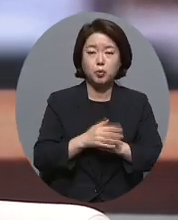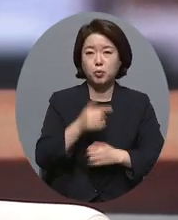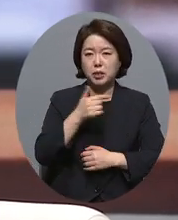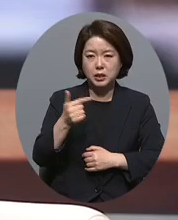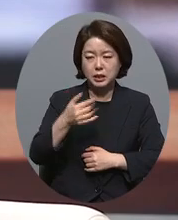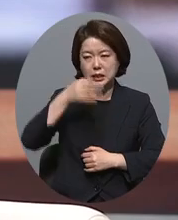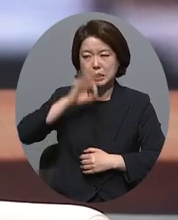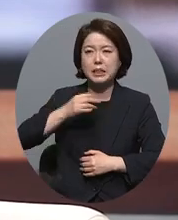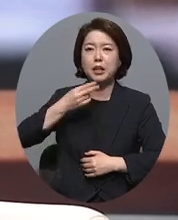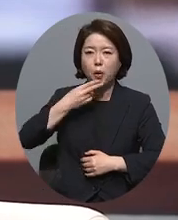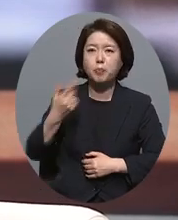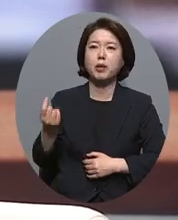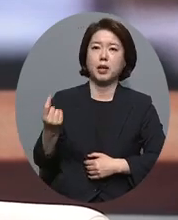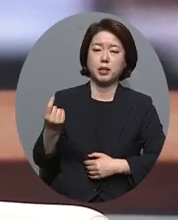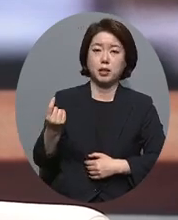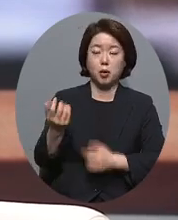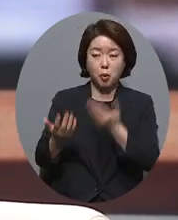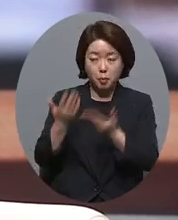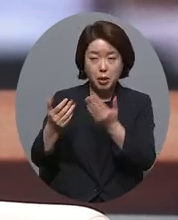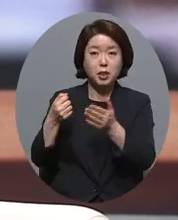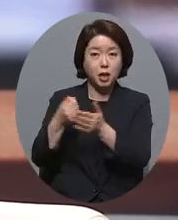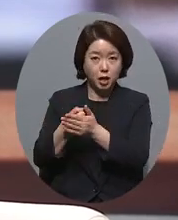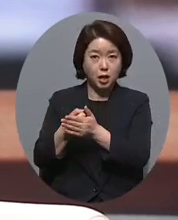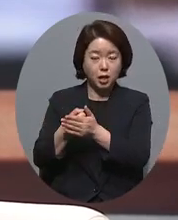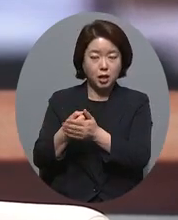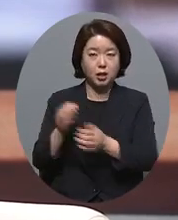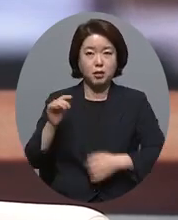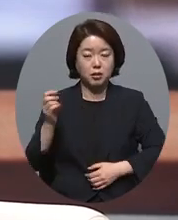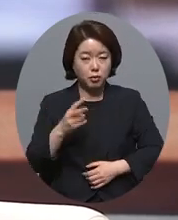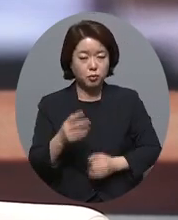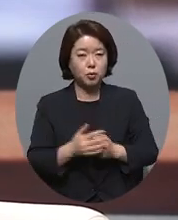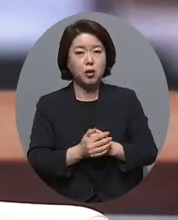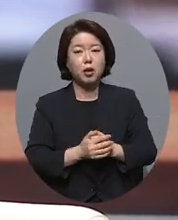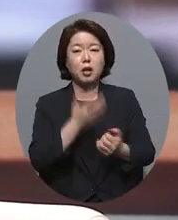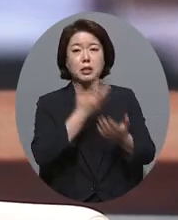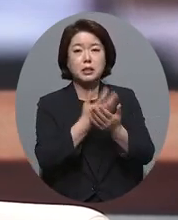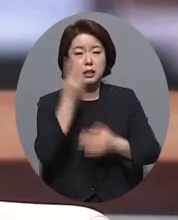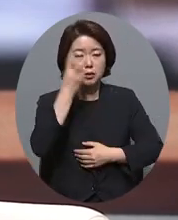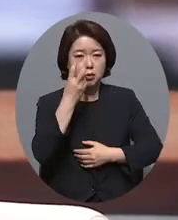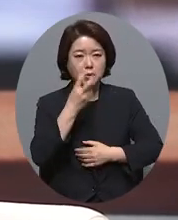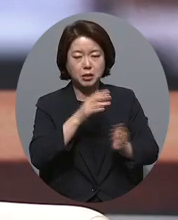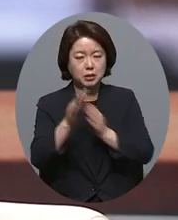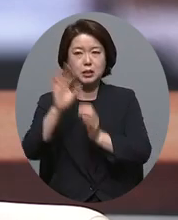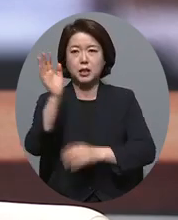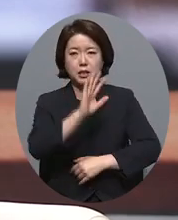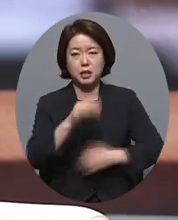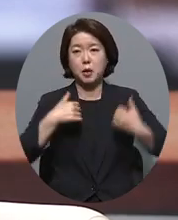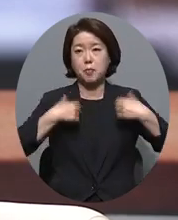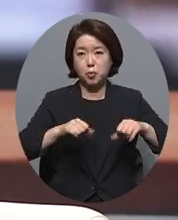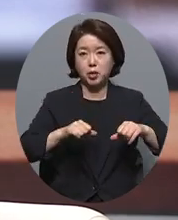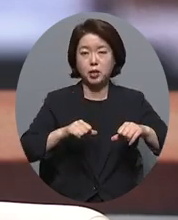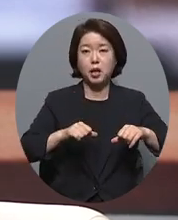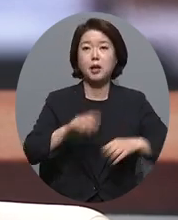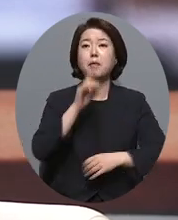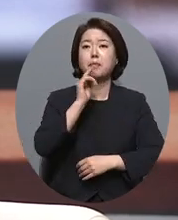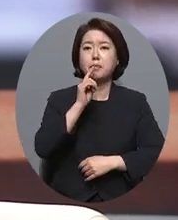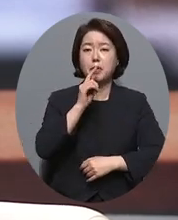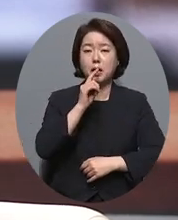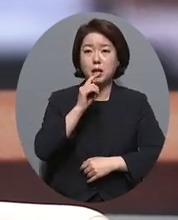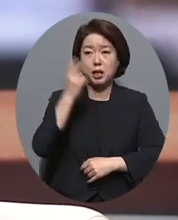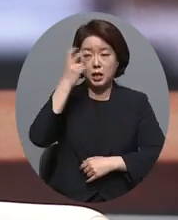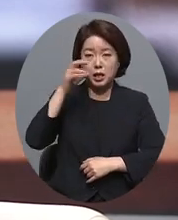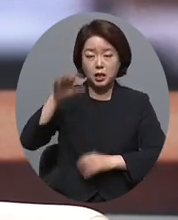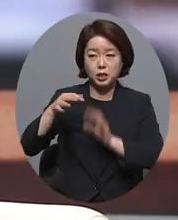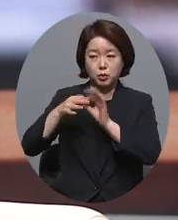큰 실익은 없을 것 같다라고 판단을 했고 그래서 서면 조사는 진행하지 않겠다 포기한다라는 메시지가